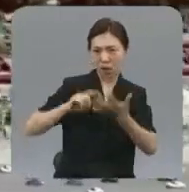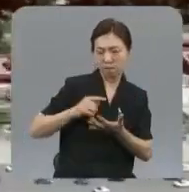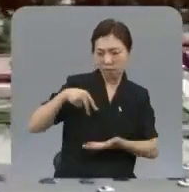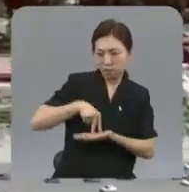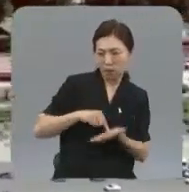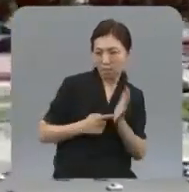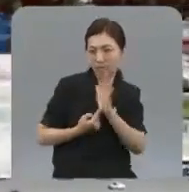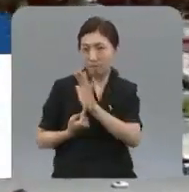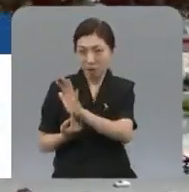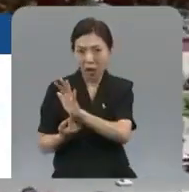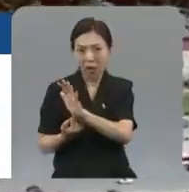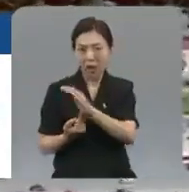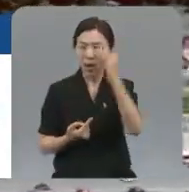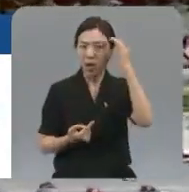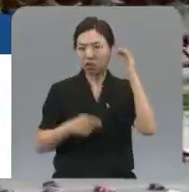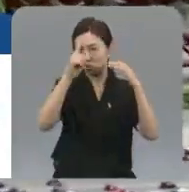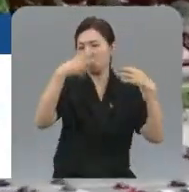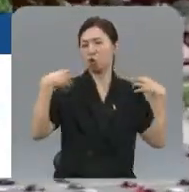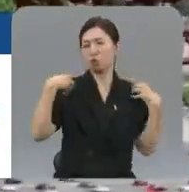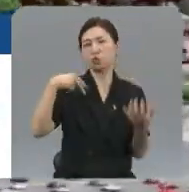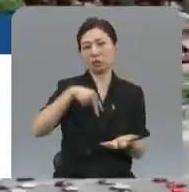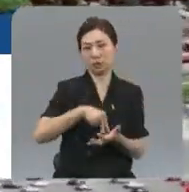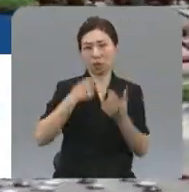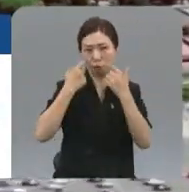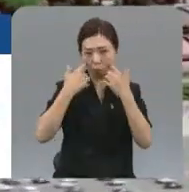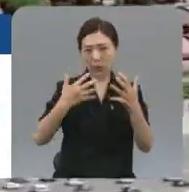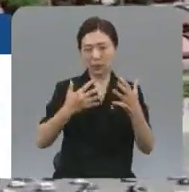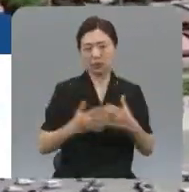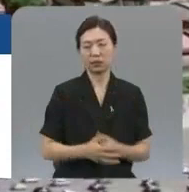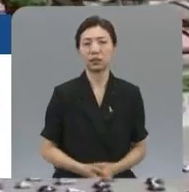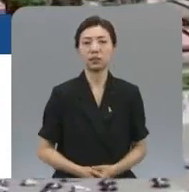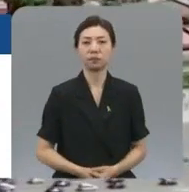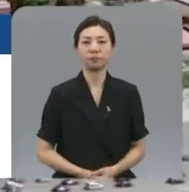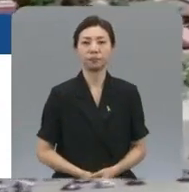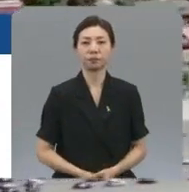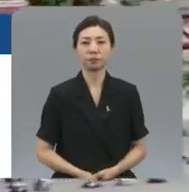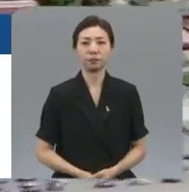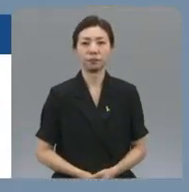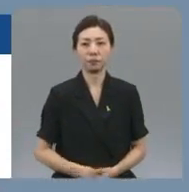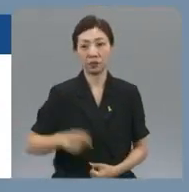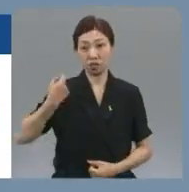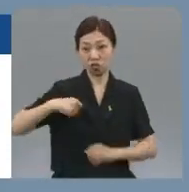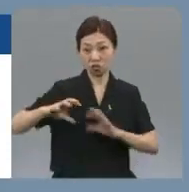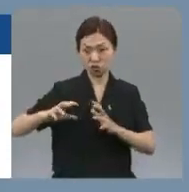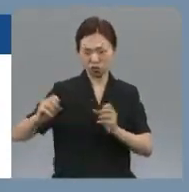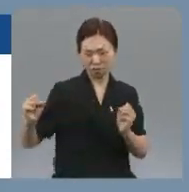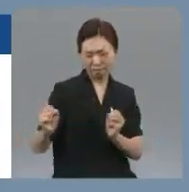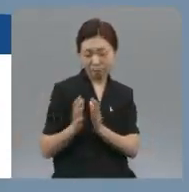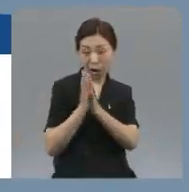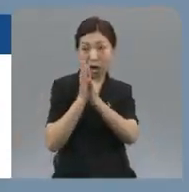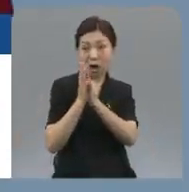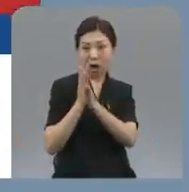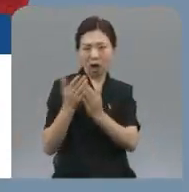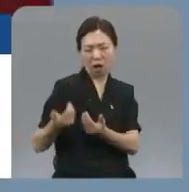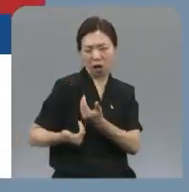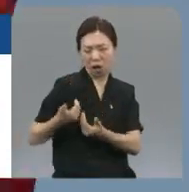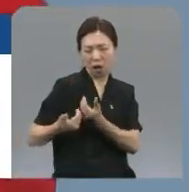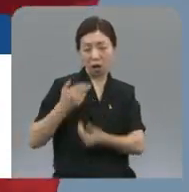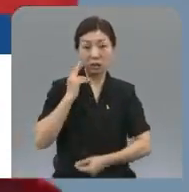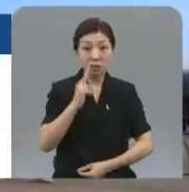двусторонних контактов на высоком уровне и принять участие позднее в этом году в трехстороннем южнокорейской